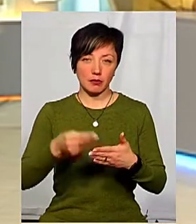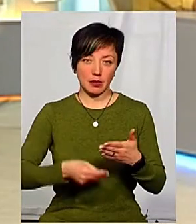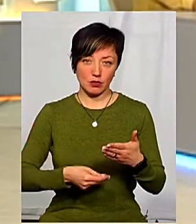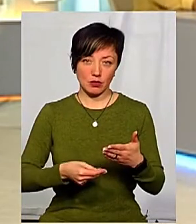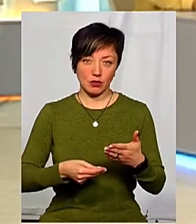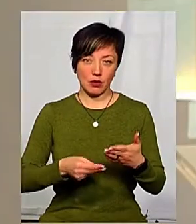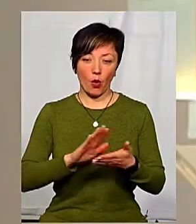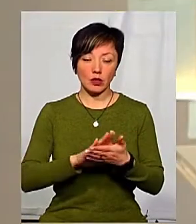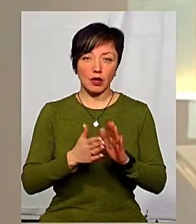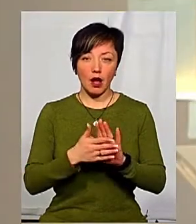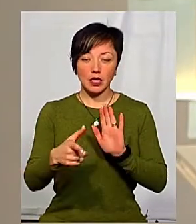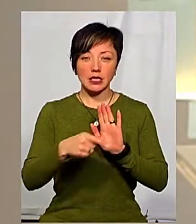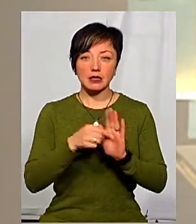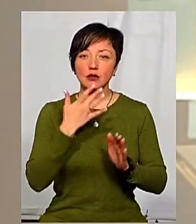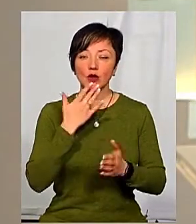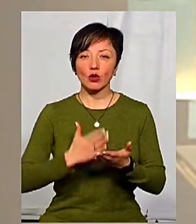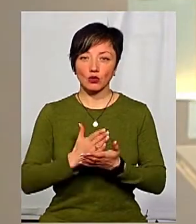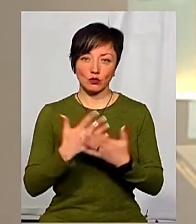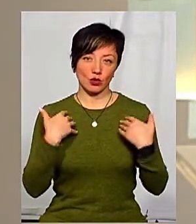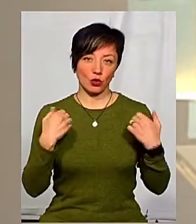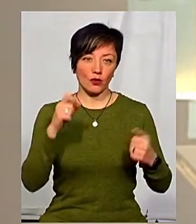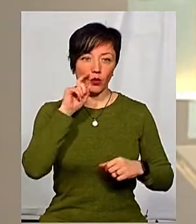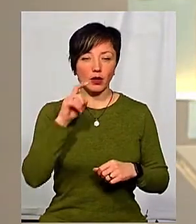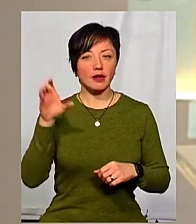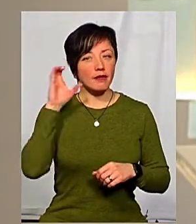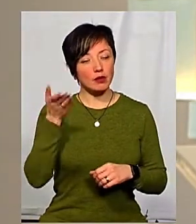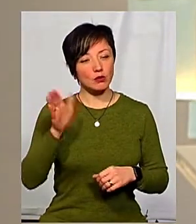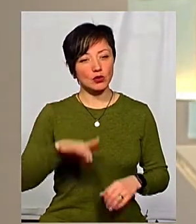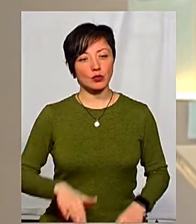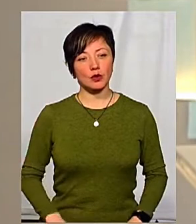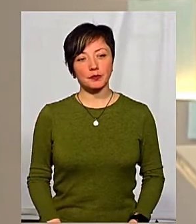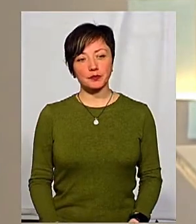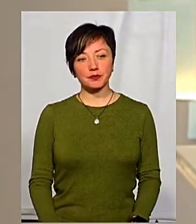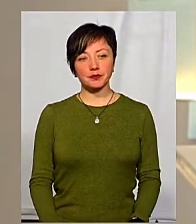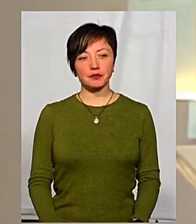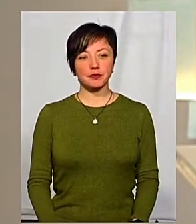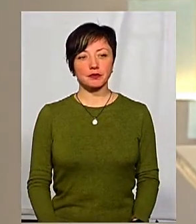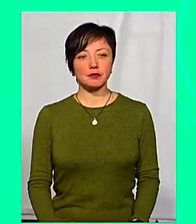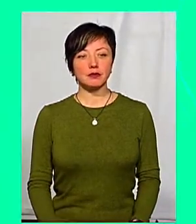підписується контракт з Національною службою здоров'я України. Давайте послухаємо, що вона говорила.